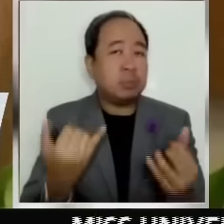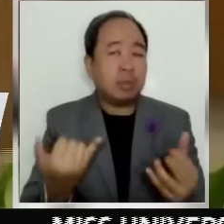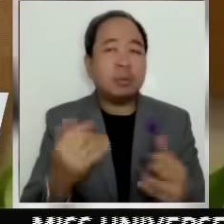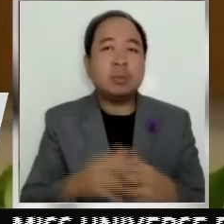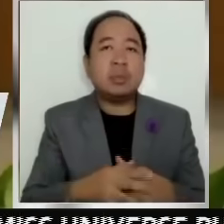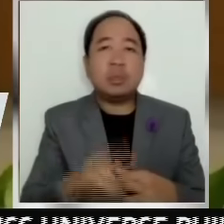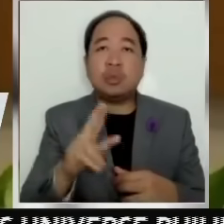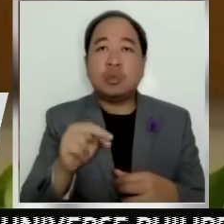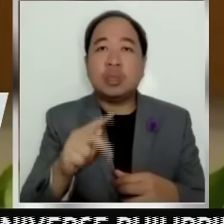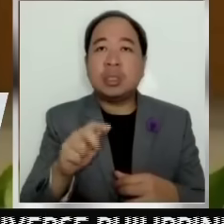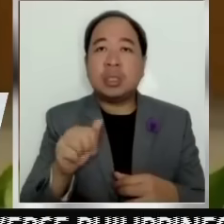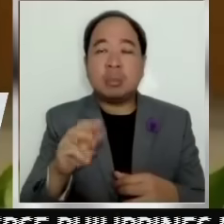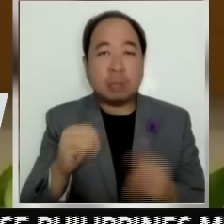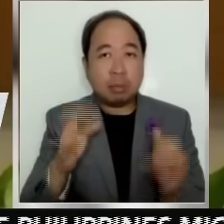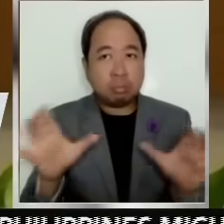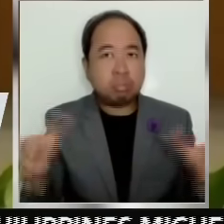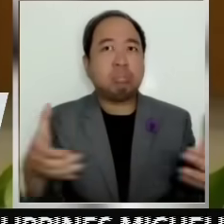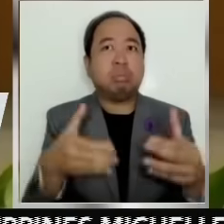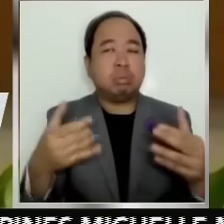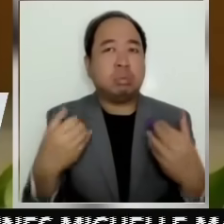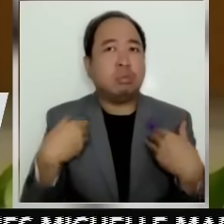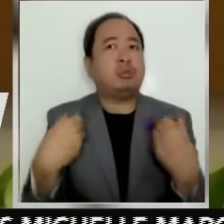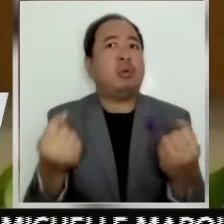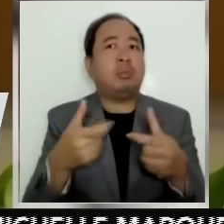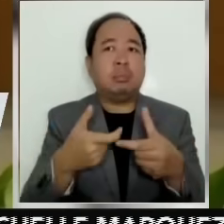and stronger than it was before. So,